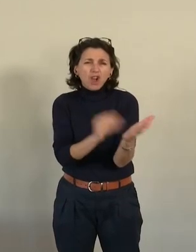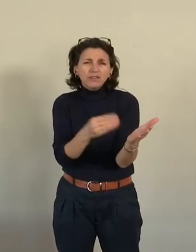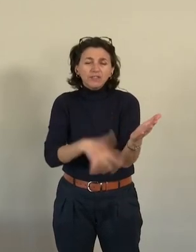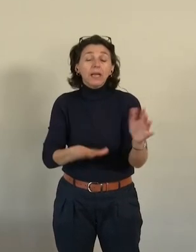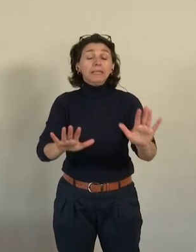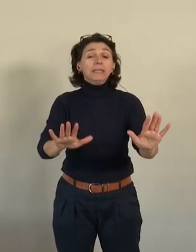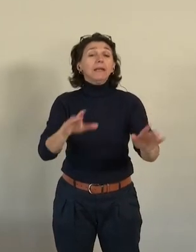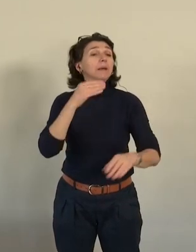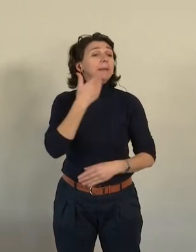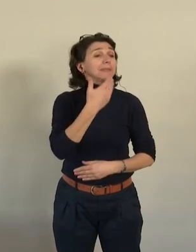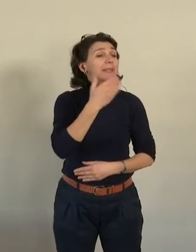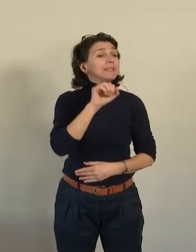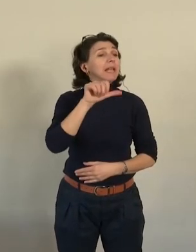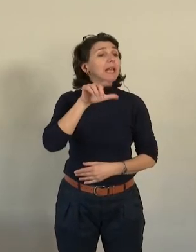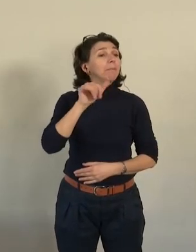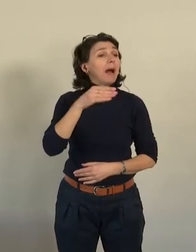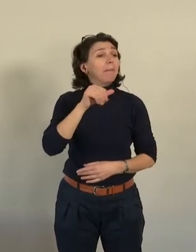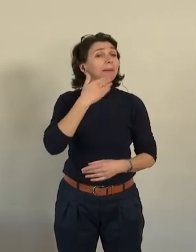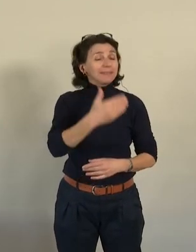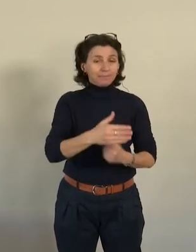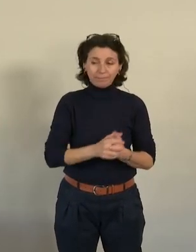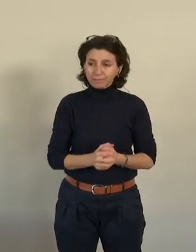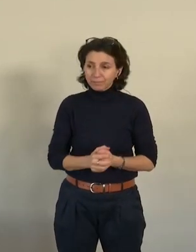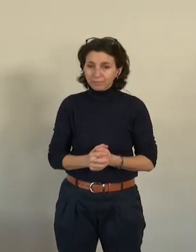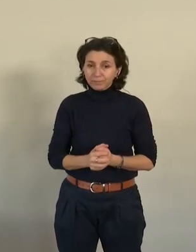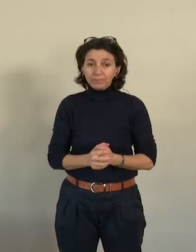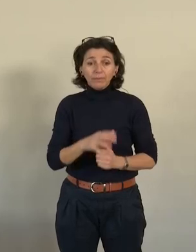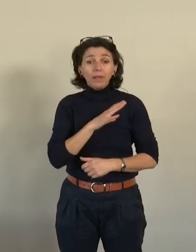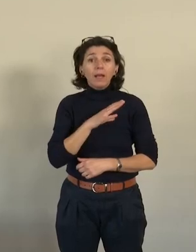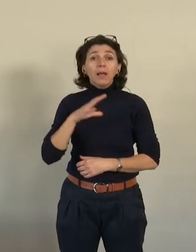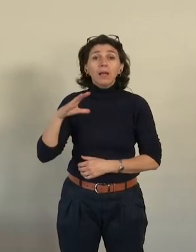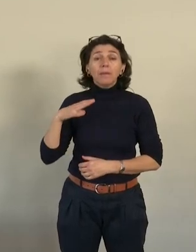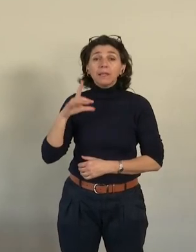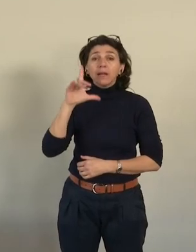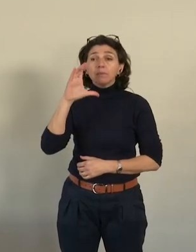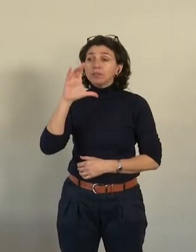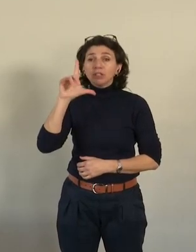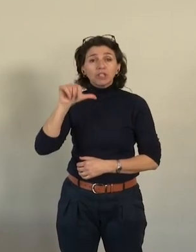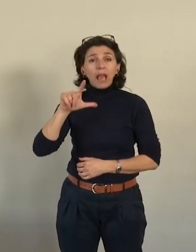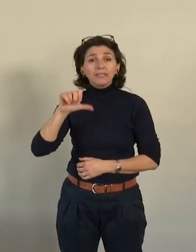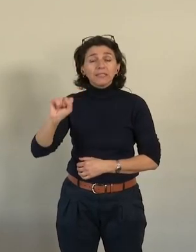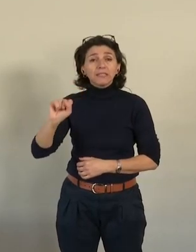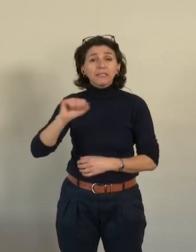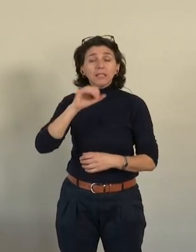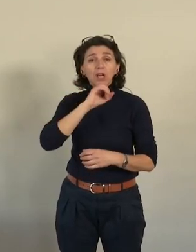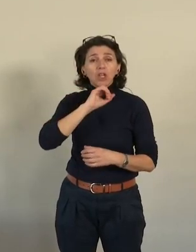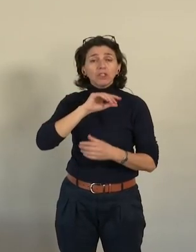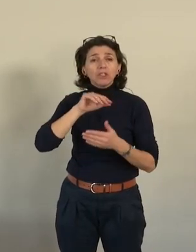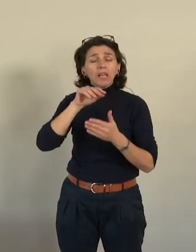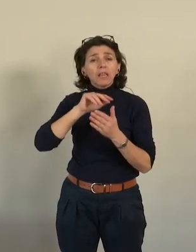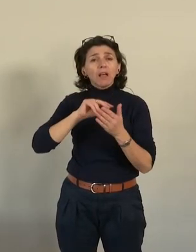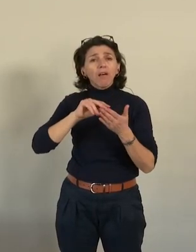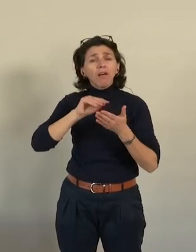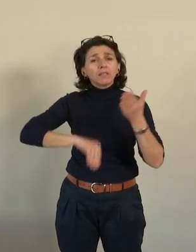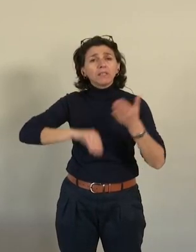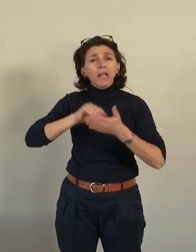mensonge complément juste rappel à Madame Chalas alors je crois que vous aviez une vous aviez l'ancienne version une version de travail de la délibération qui avait été envoyée début